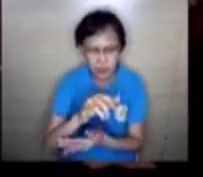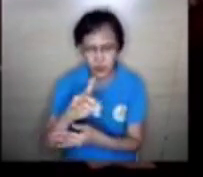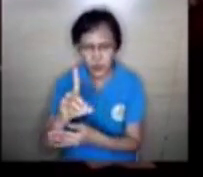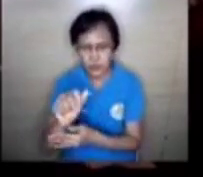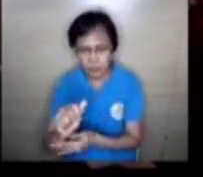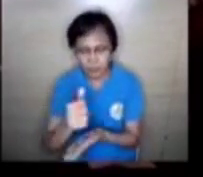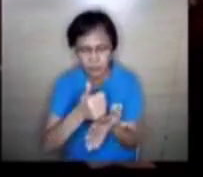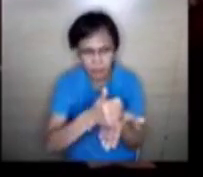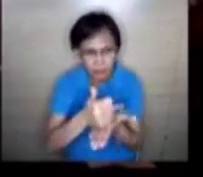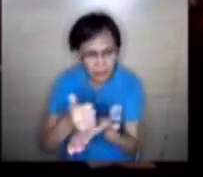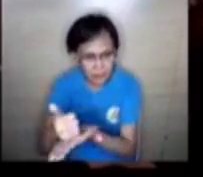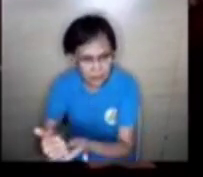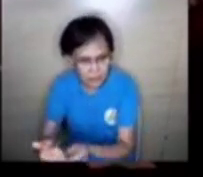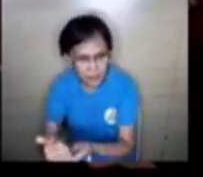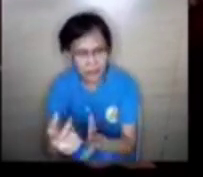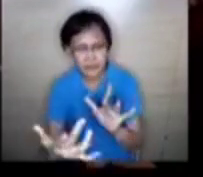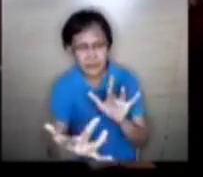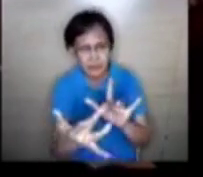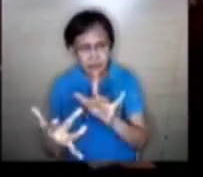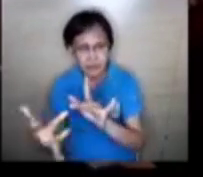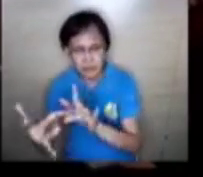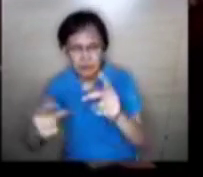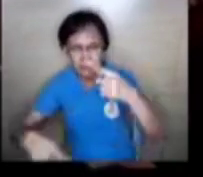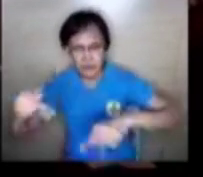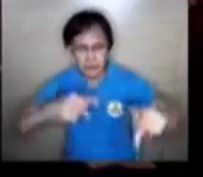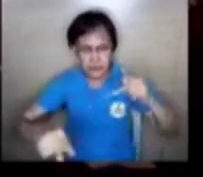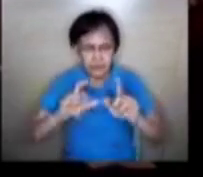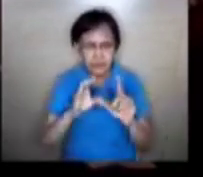kailangan bumaba sa mga barangay.